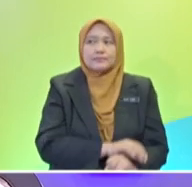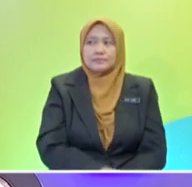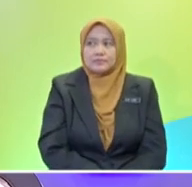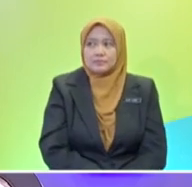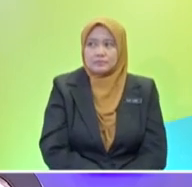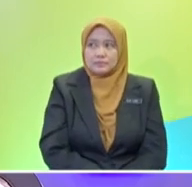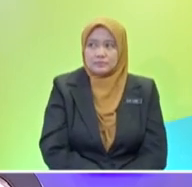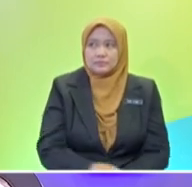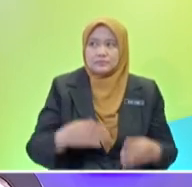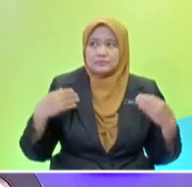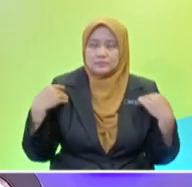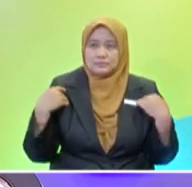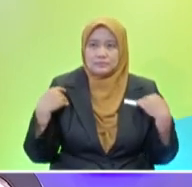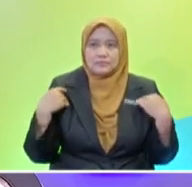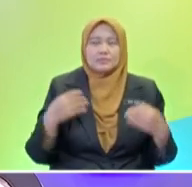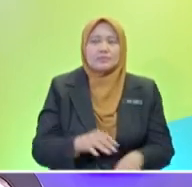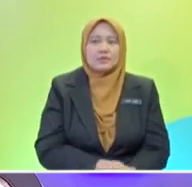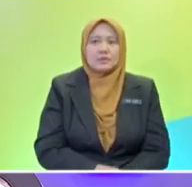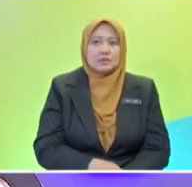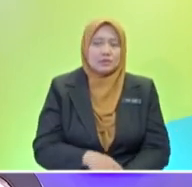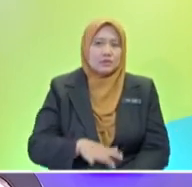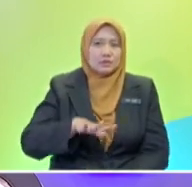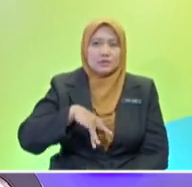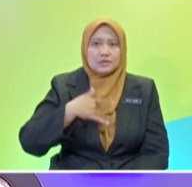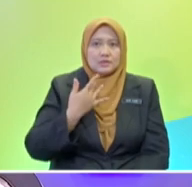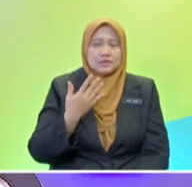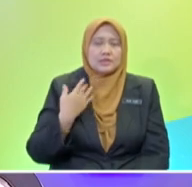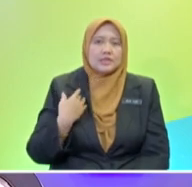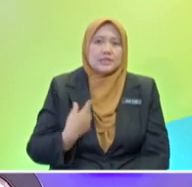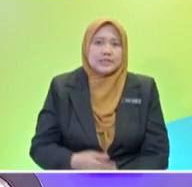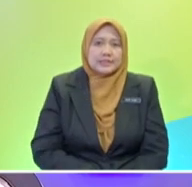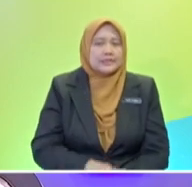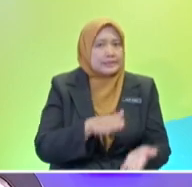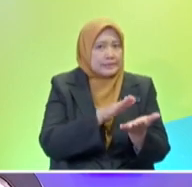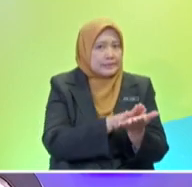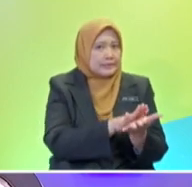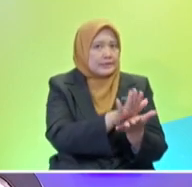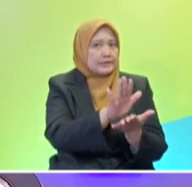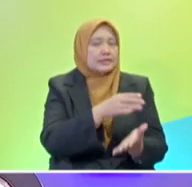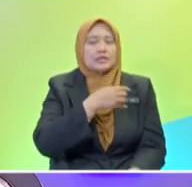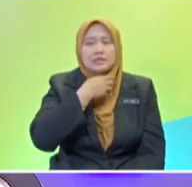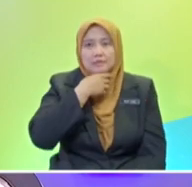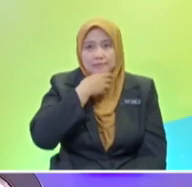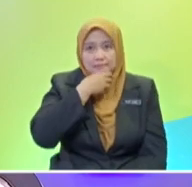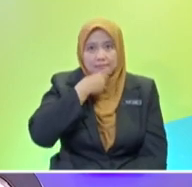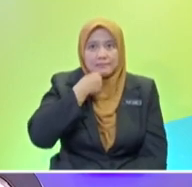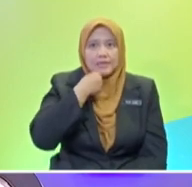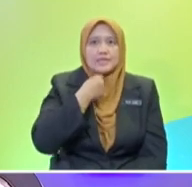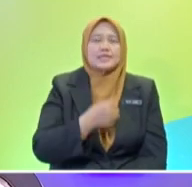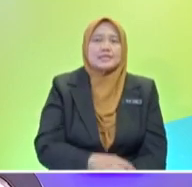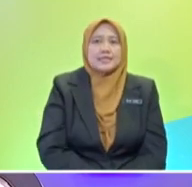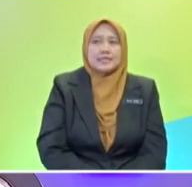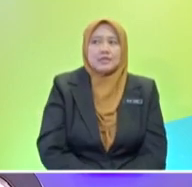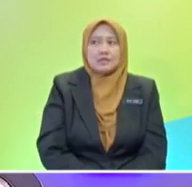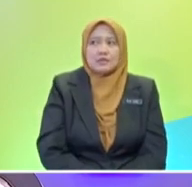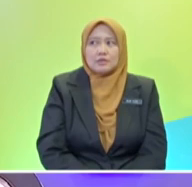ni pun dia ada tekstur-tekstur dia. Ada yang licin, ada yang kasar, ada yang berbulu, ya. Okey. Kemudian kita tengok